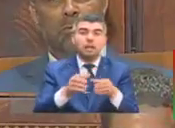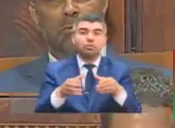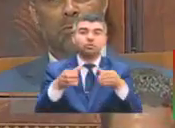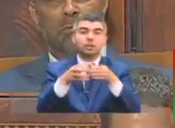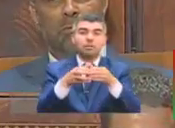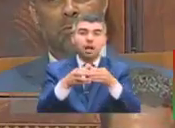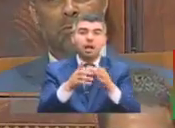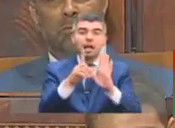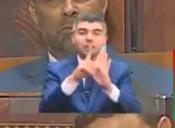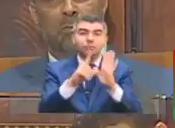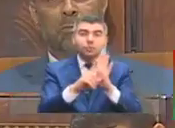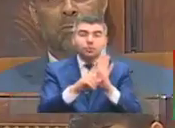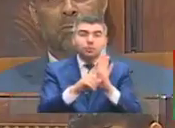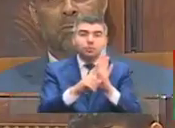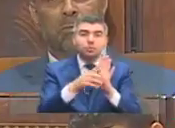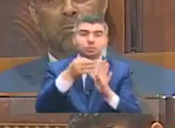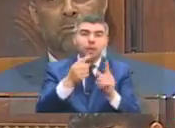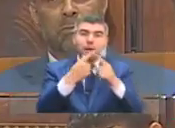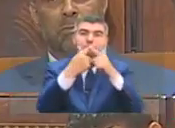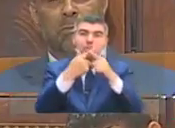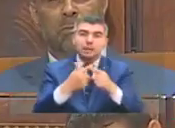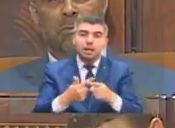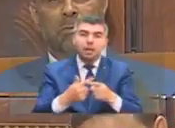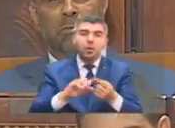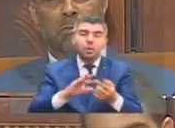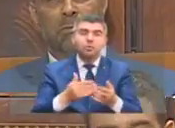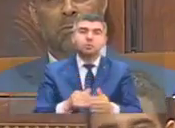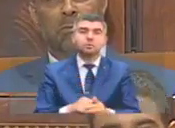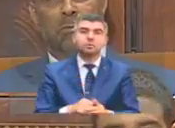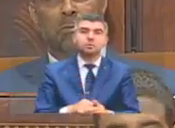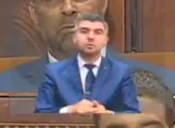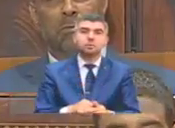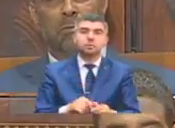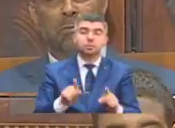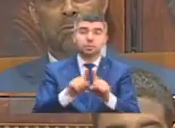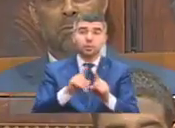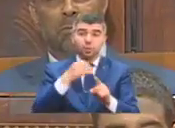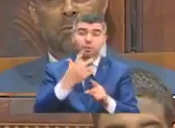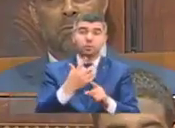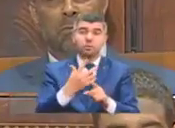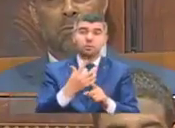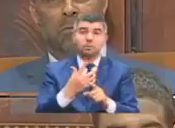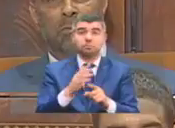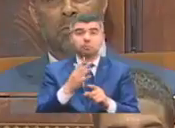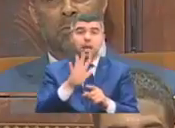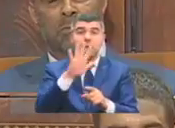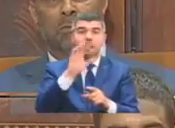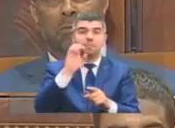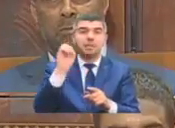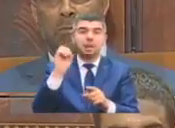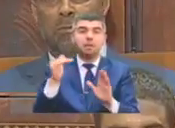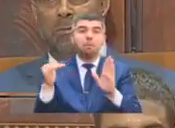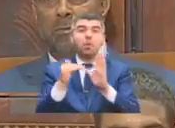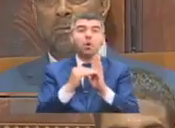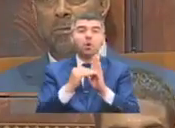وقانوني دون إغفال الجانب المالي والاستثماري. فالكميات المهمة، وقد أشرتم إلى أن زيادة من 500 مليون تهدر،